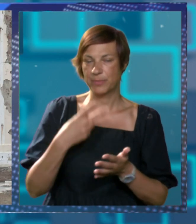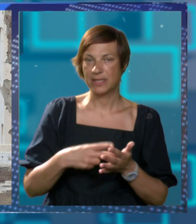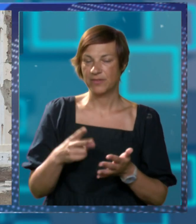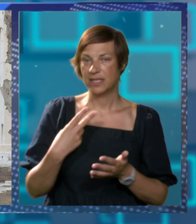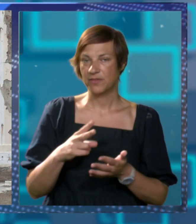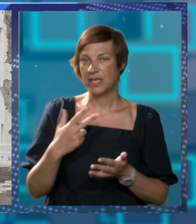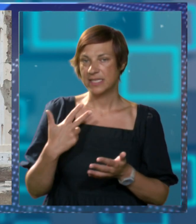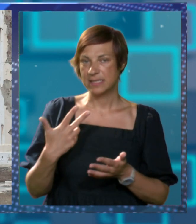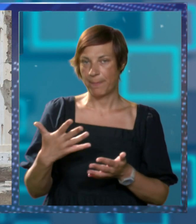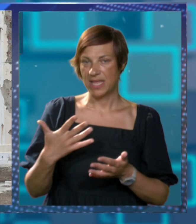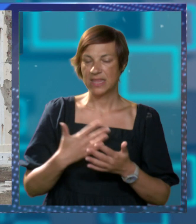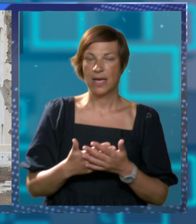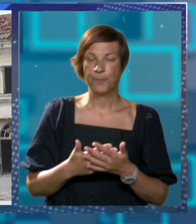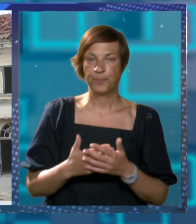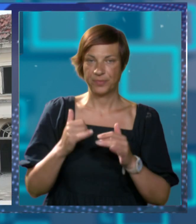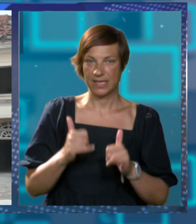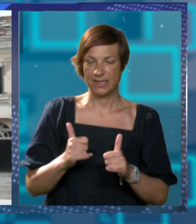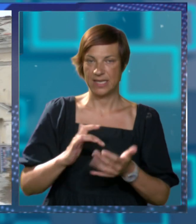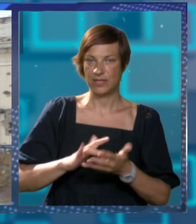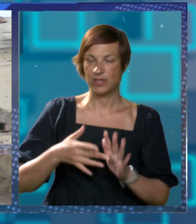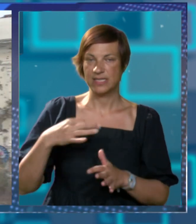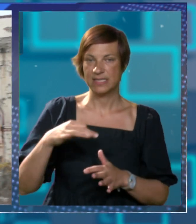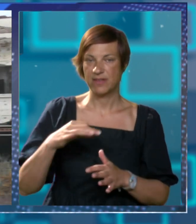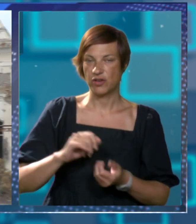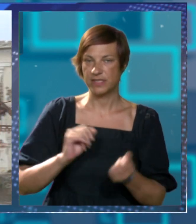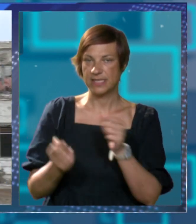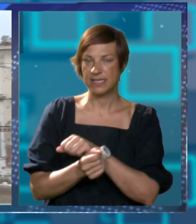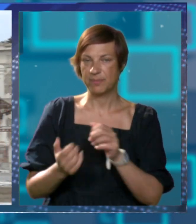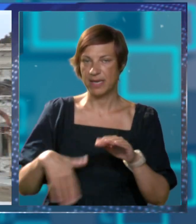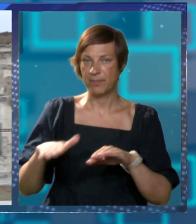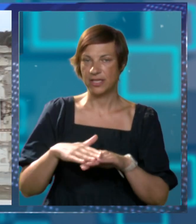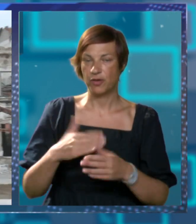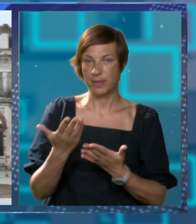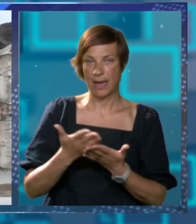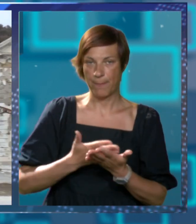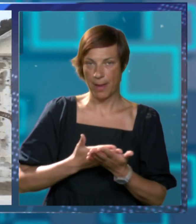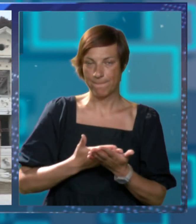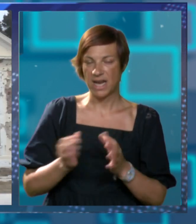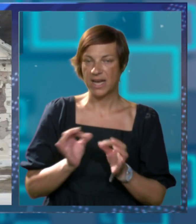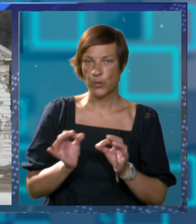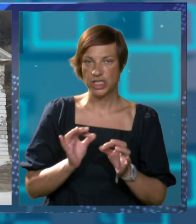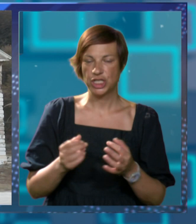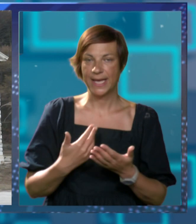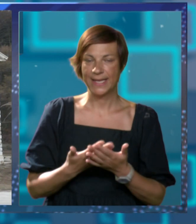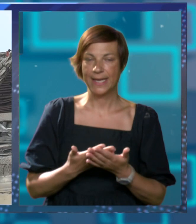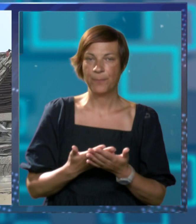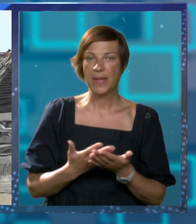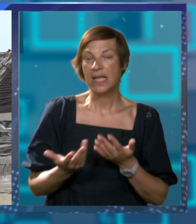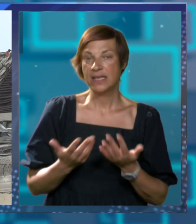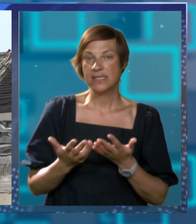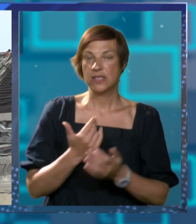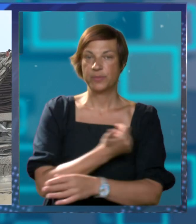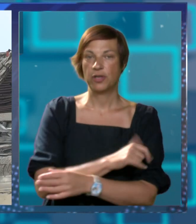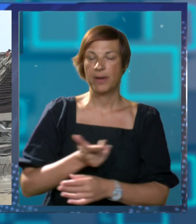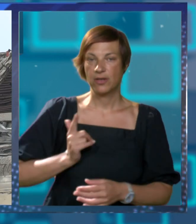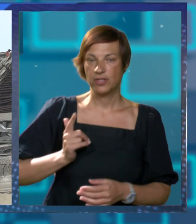spominjala 2025. Trenutačno sve ovisi o izmjenama i dopunama urbanističkog plana uređenja. Ipak, s obzirom